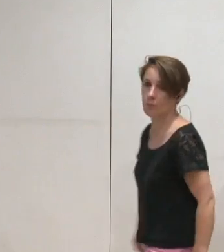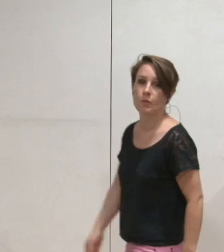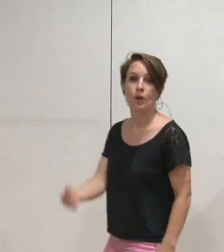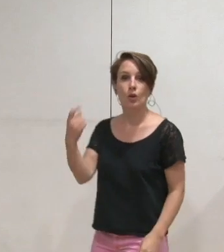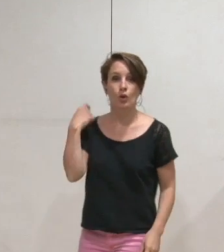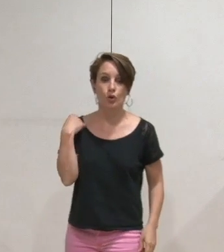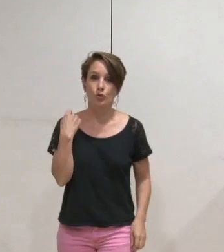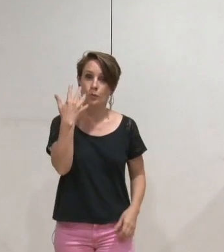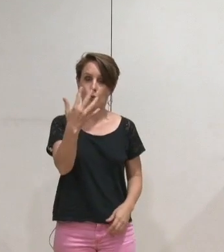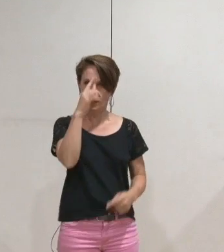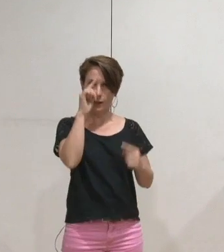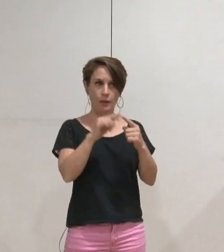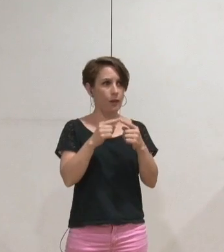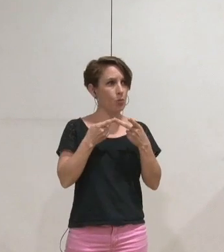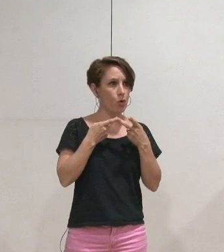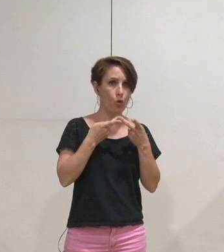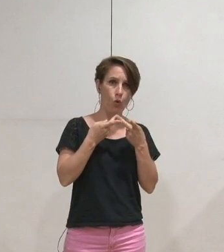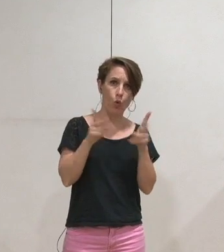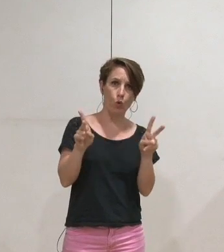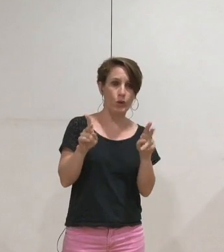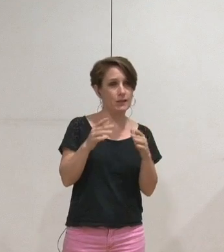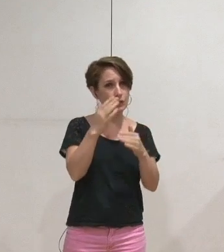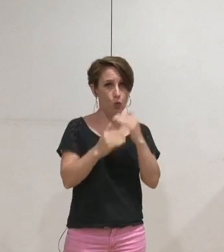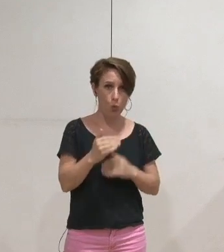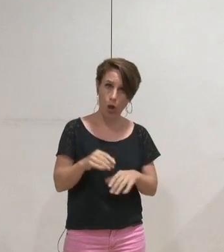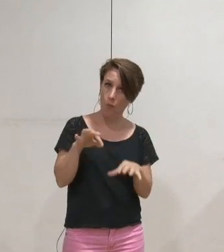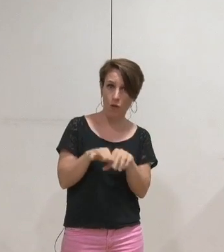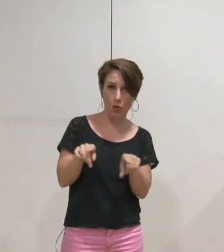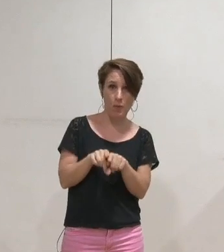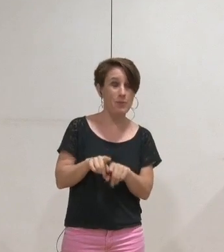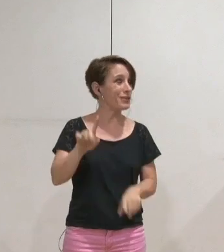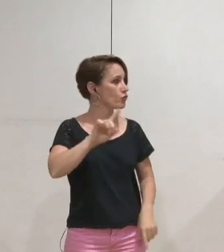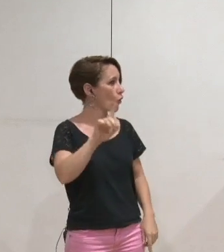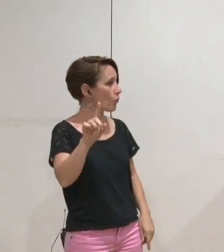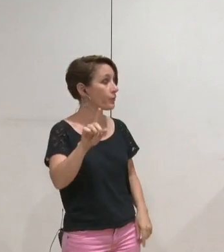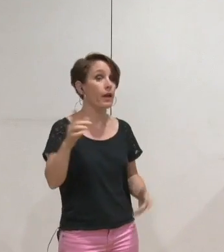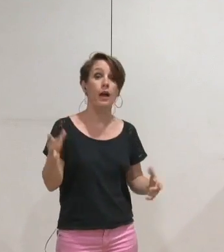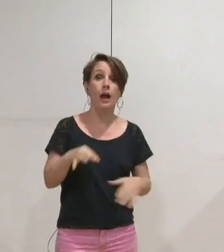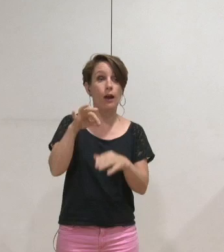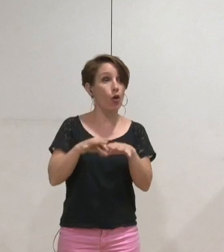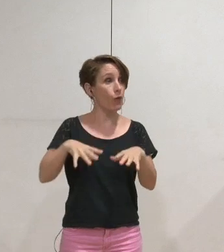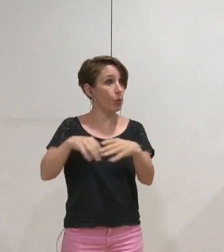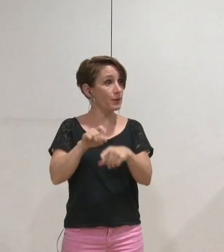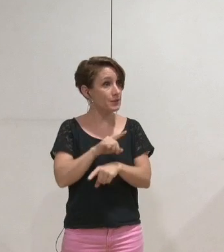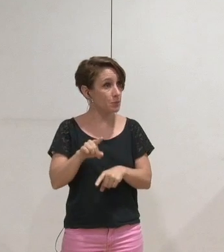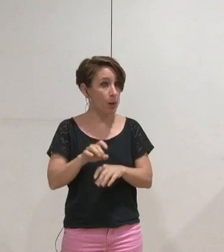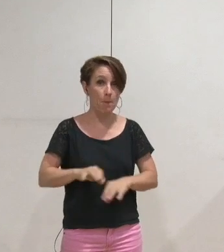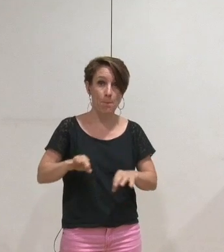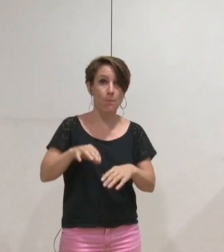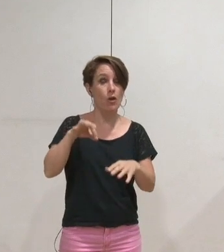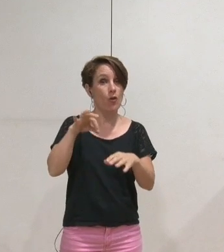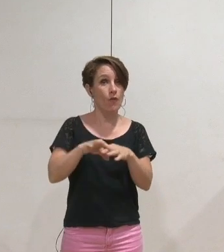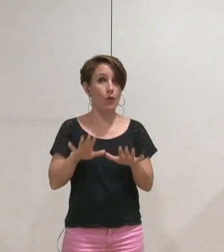programme également même vote non alors ne prend pas part au vote personne abstention